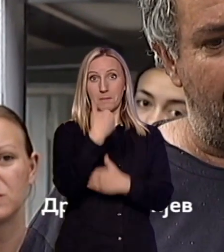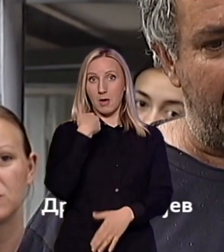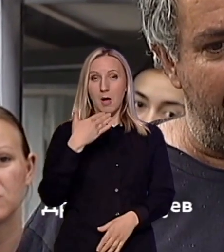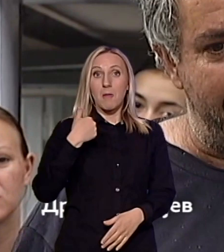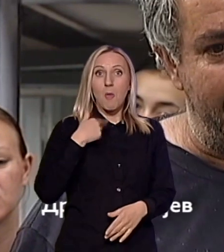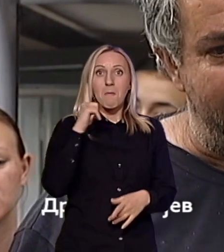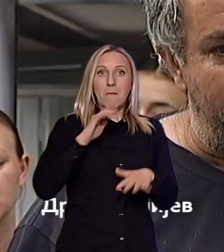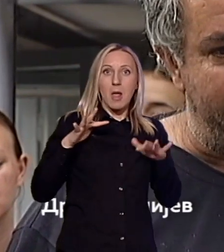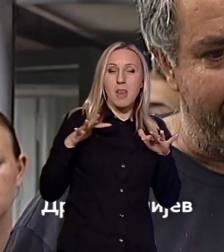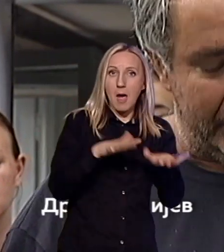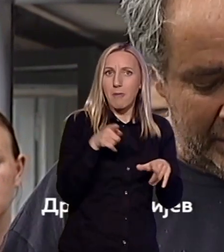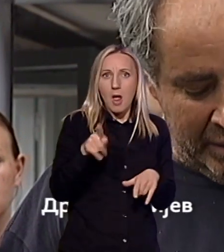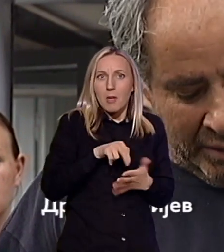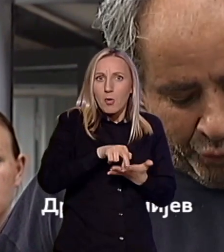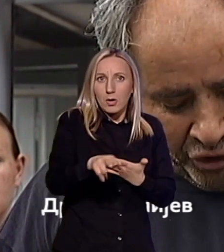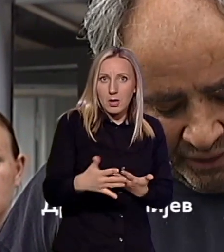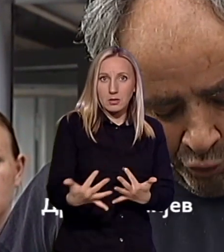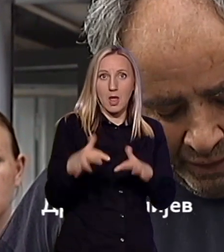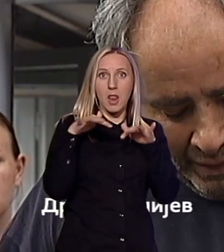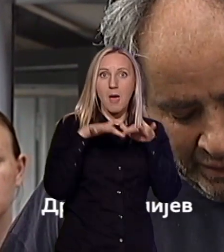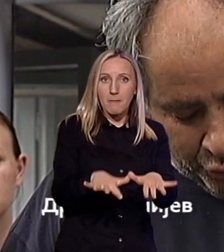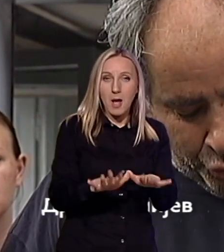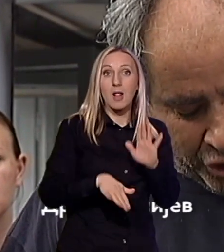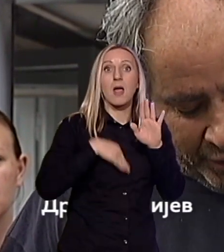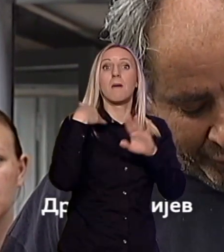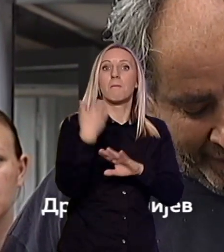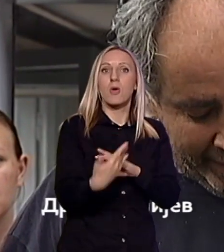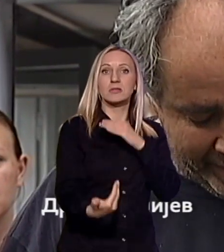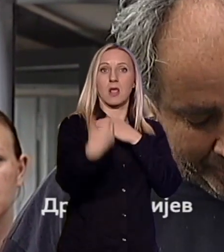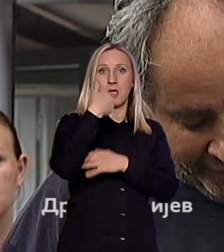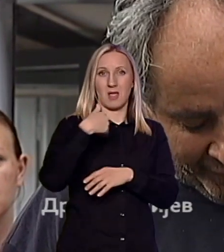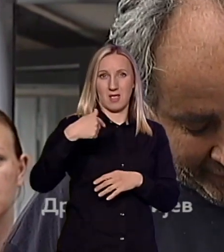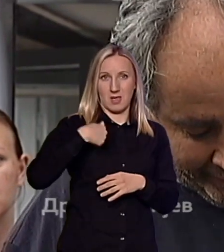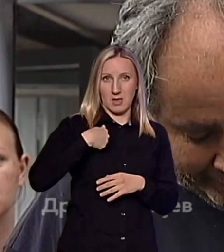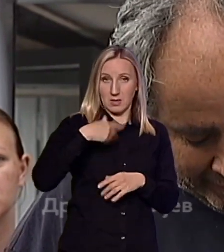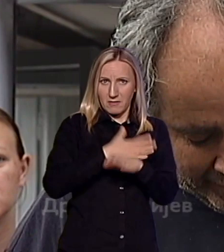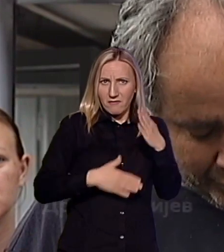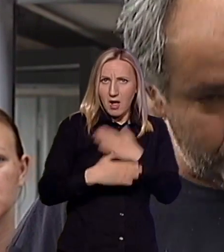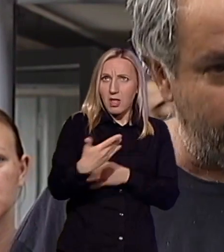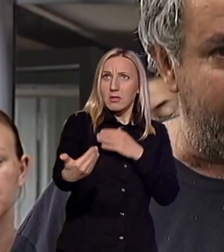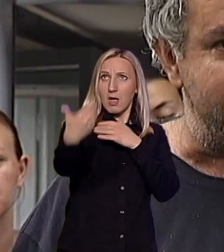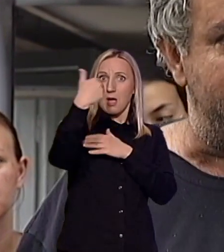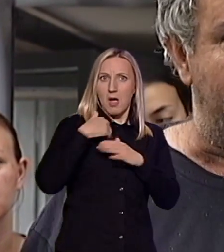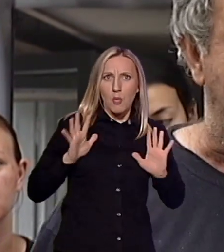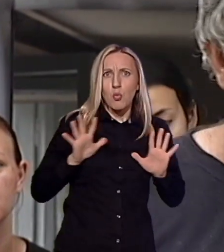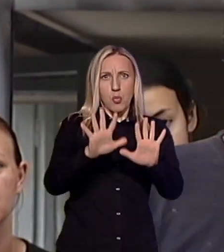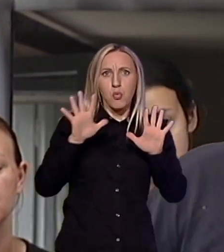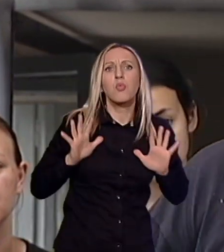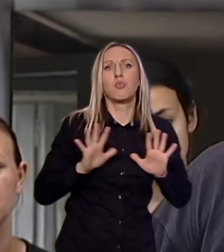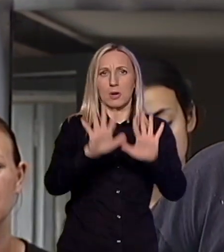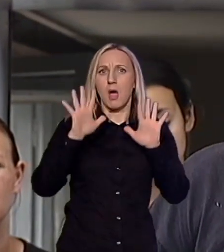majku dole koja je bila nepokretna. Posle toga su ušli kod mene, ja sam invalid. Gurali su me